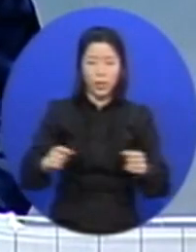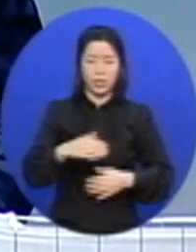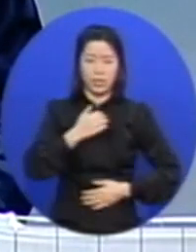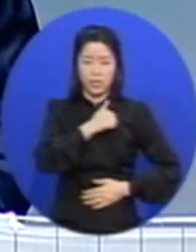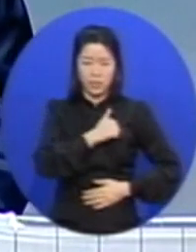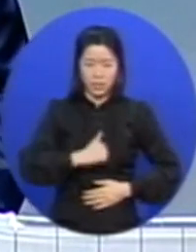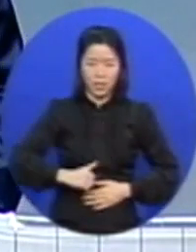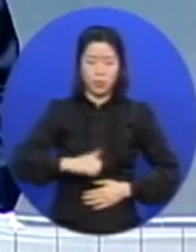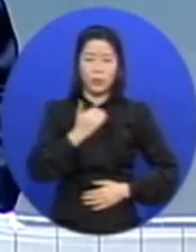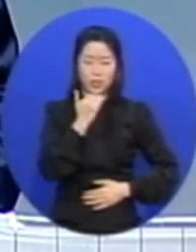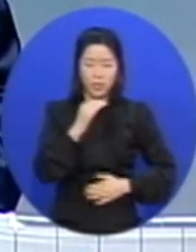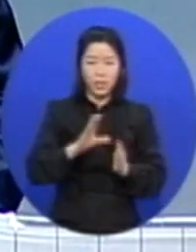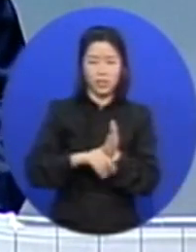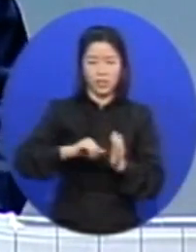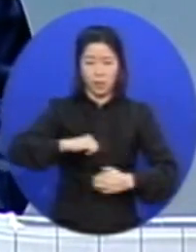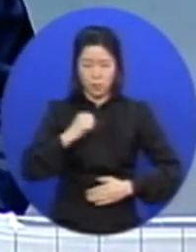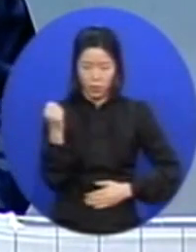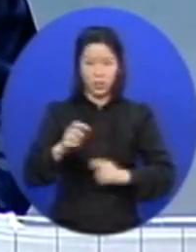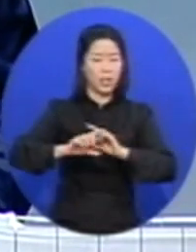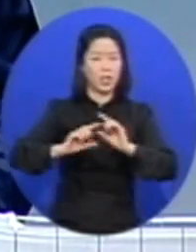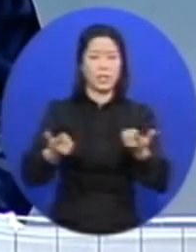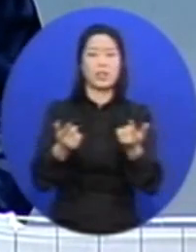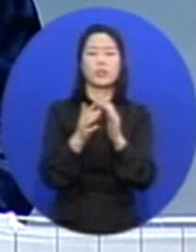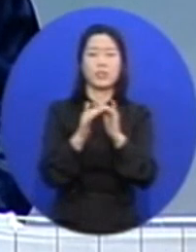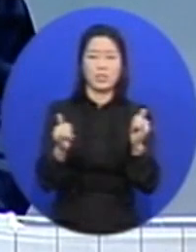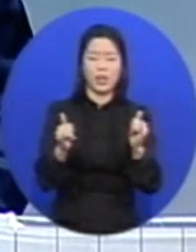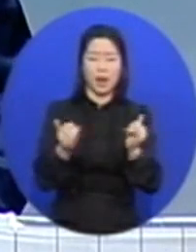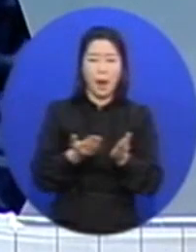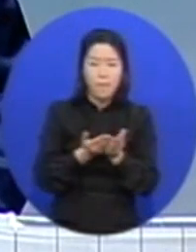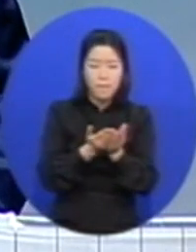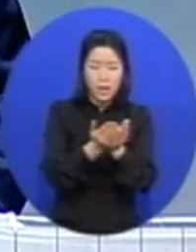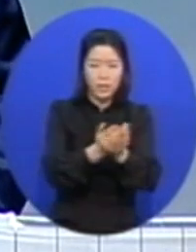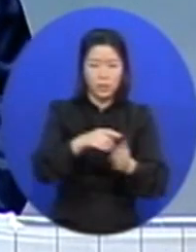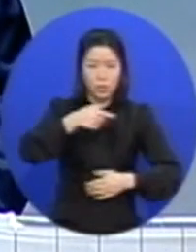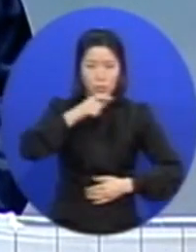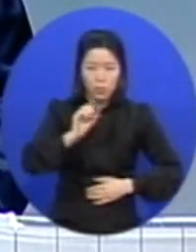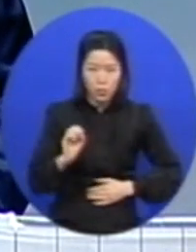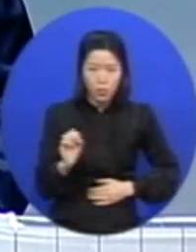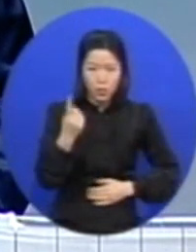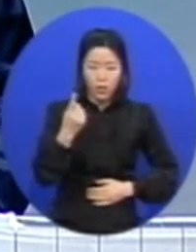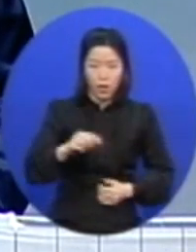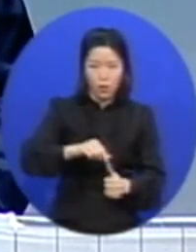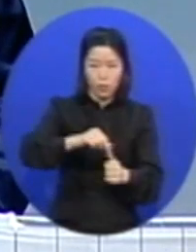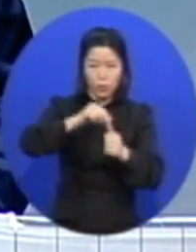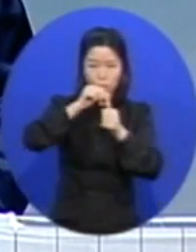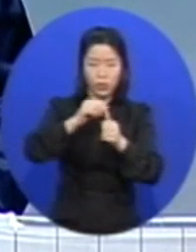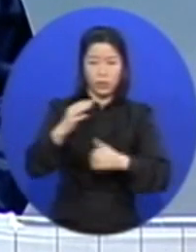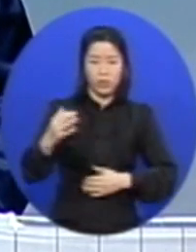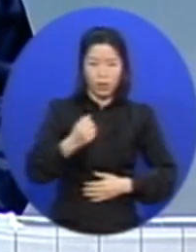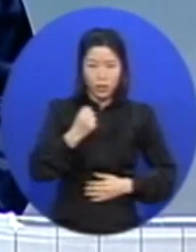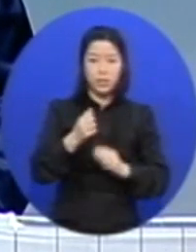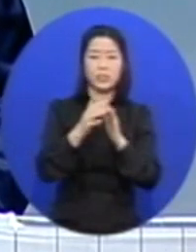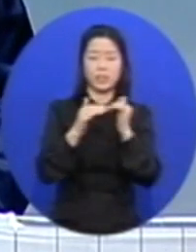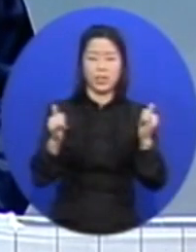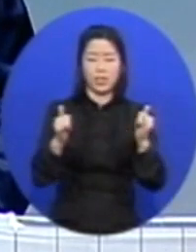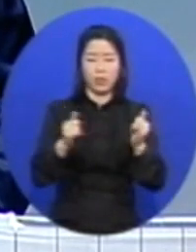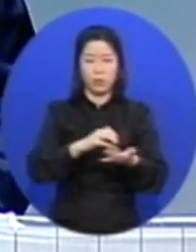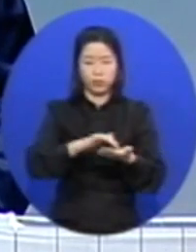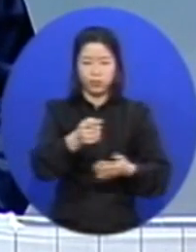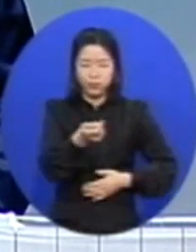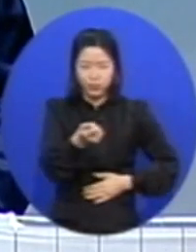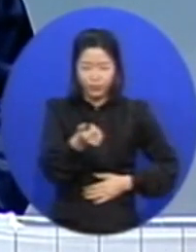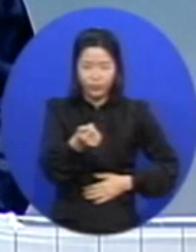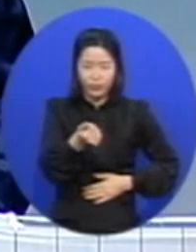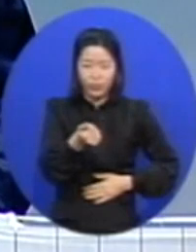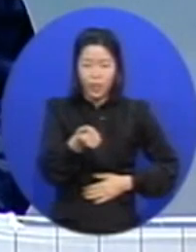복종하지 아니하다 는 자들이라 방주에서 물로 말미암아 구원을 얻은 자가 몇 명 뿐인 이